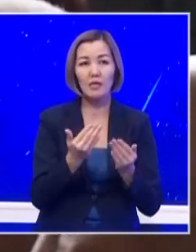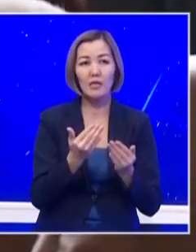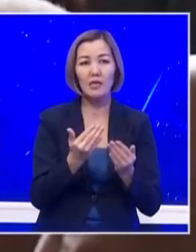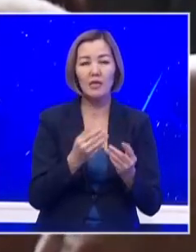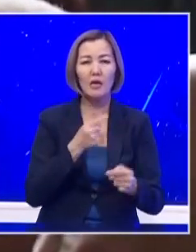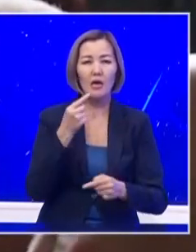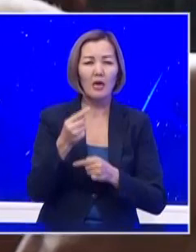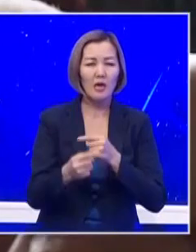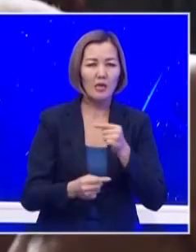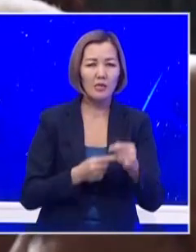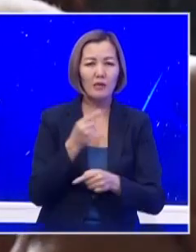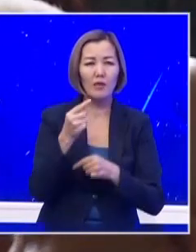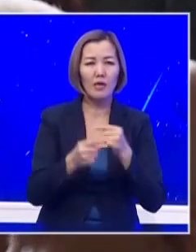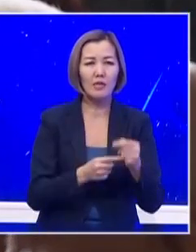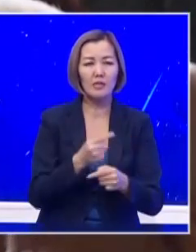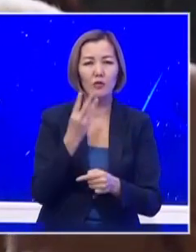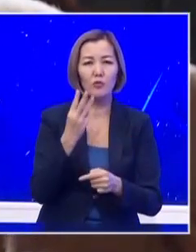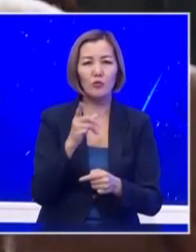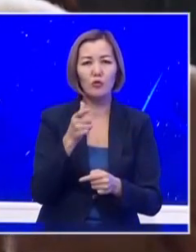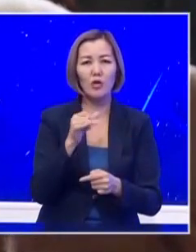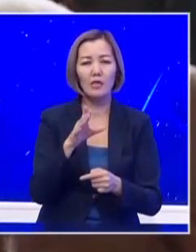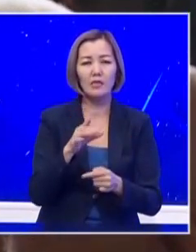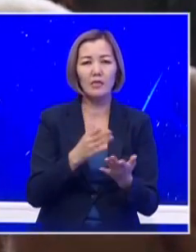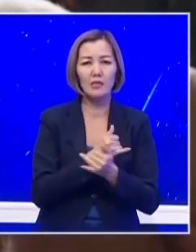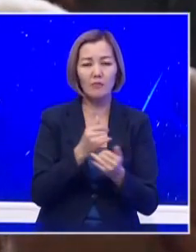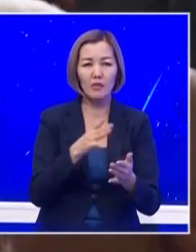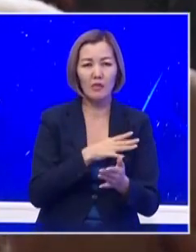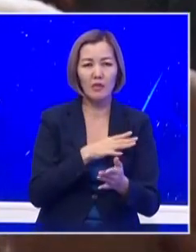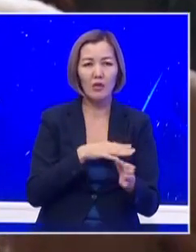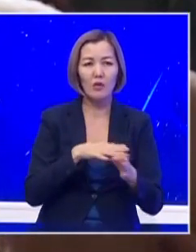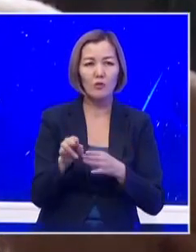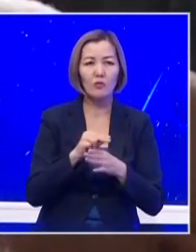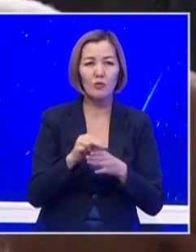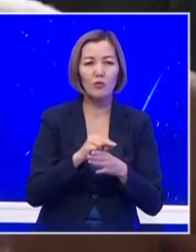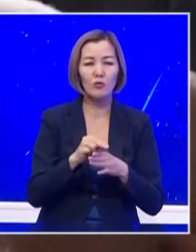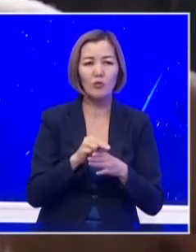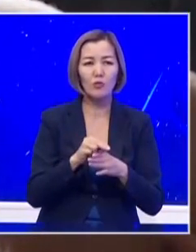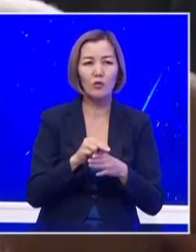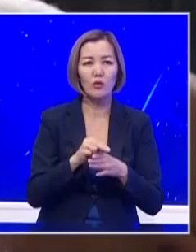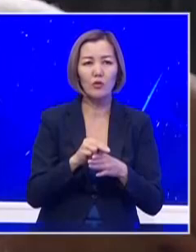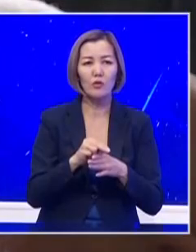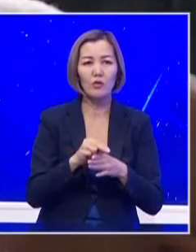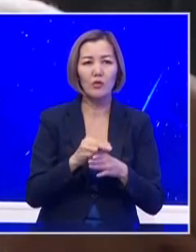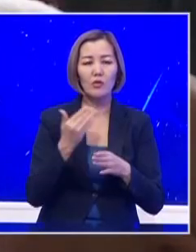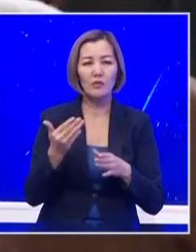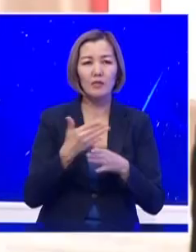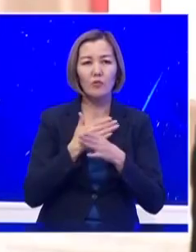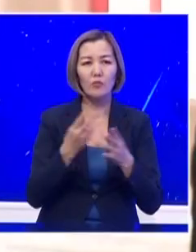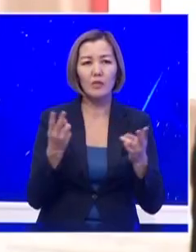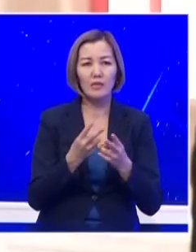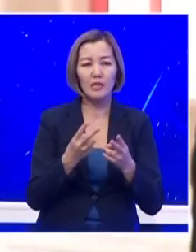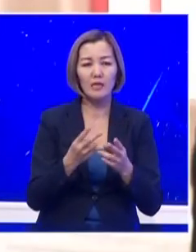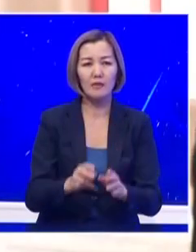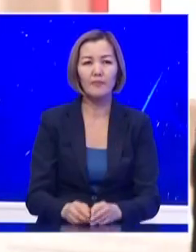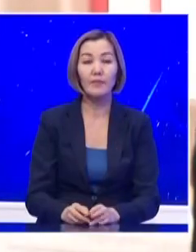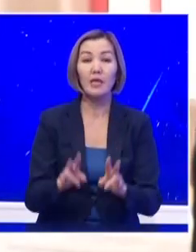ғасыр тұр енді, 3 ғасыр қызмет етіп келе жатыр. Сондықтан осыны бір күрделі жөндеуден өткізуге сіздің ықпалыңыз болса деймін. Тек